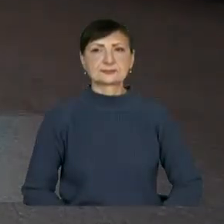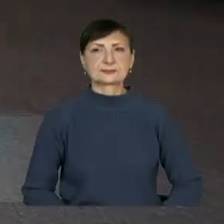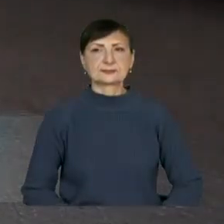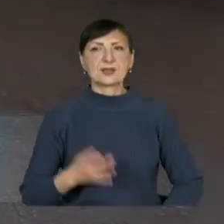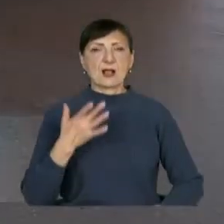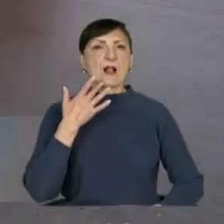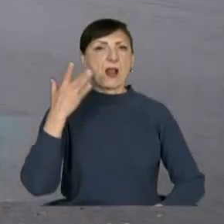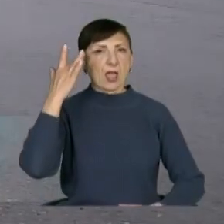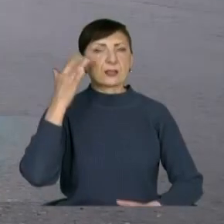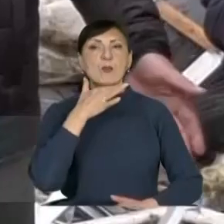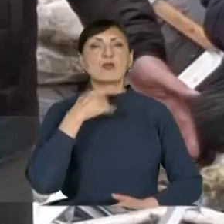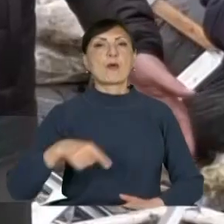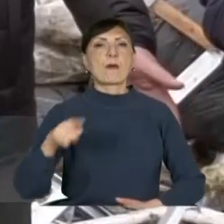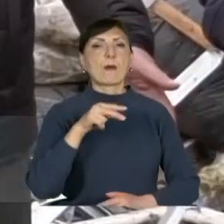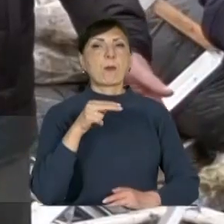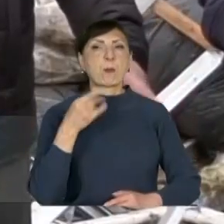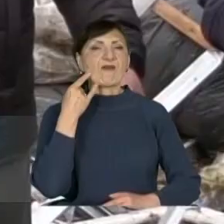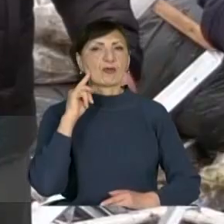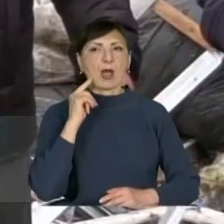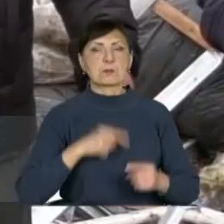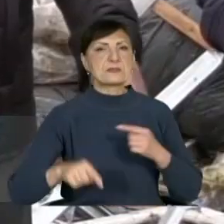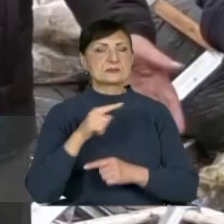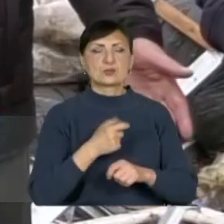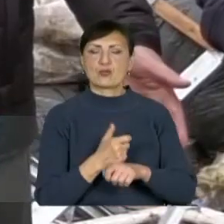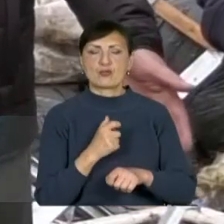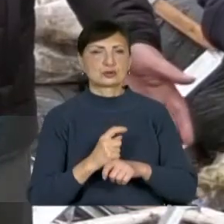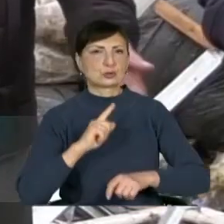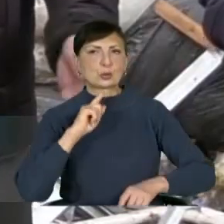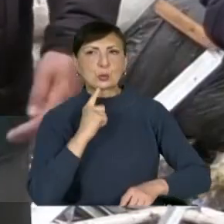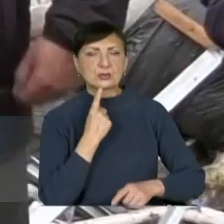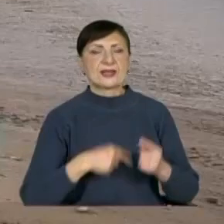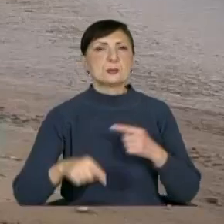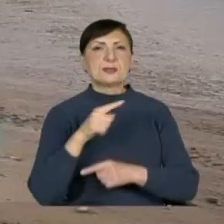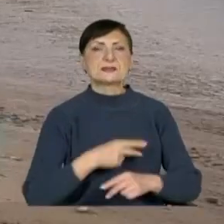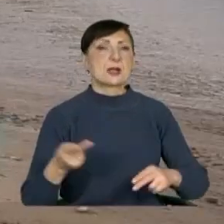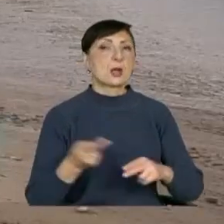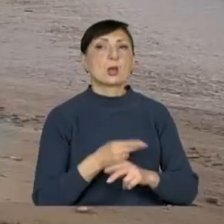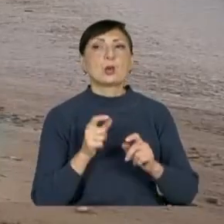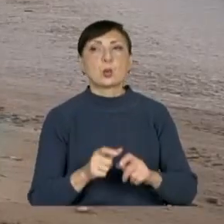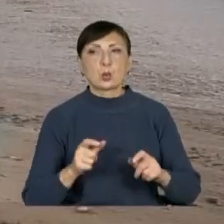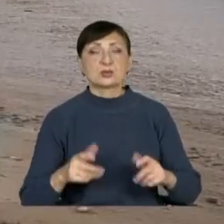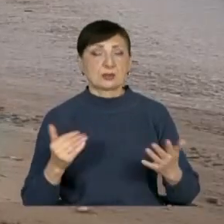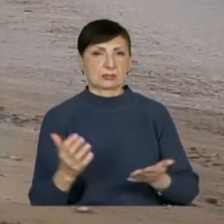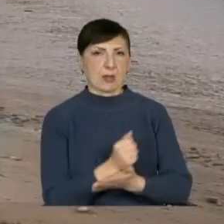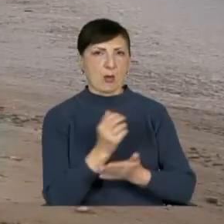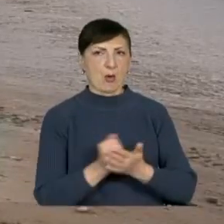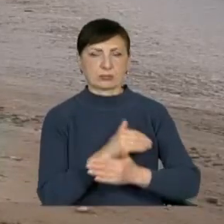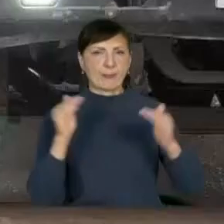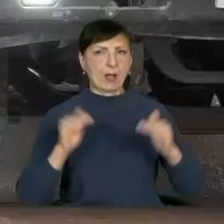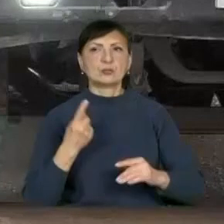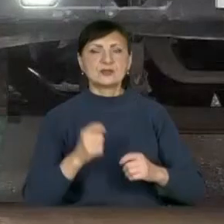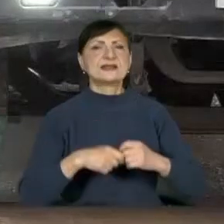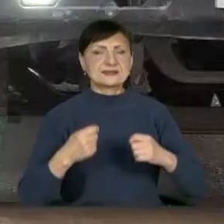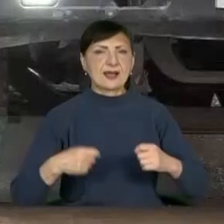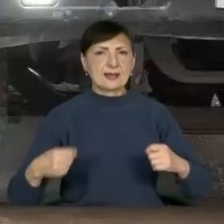Это лето для десятка павлодарских предпринимателей стало настоящим испытанием. Их бизнес лишился клиентов, соответственно, и доходов. А все из-за